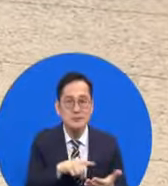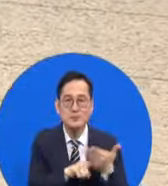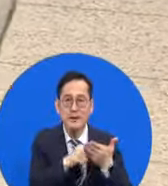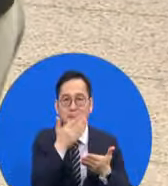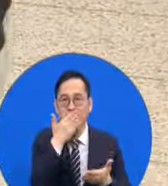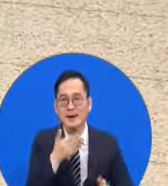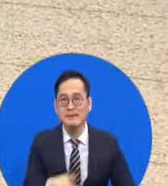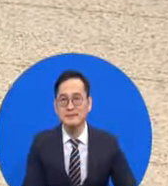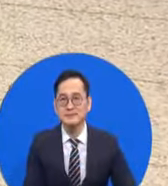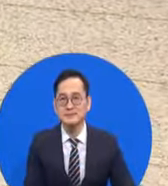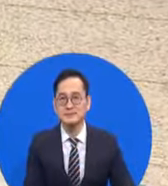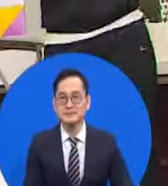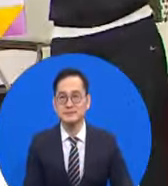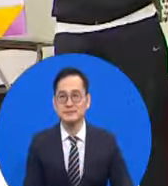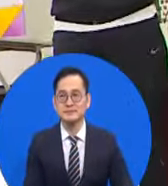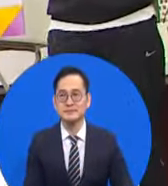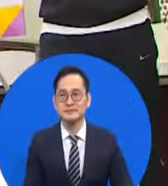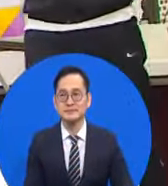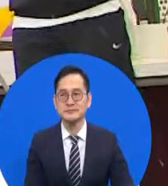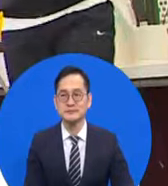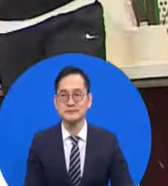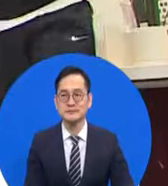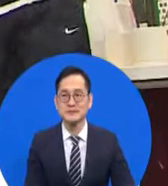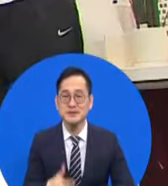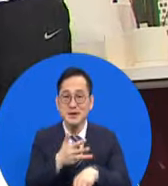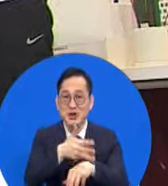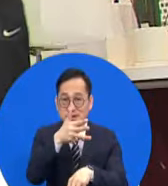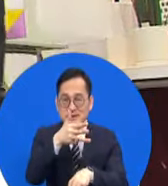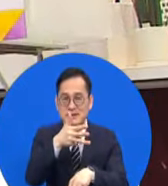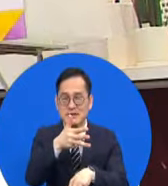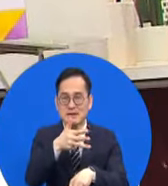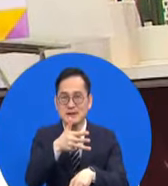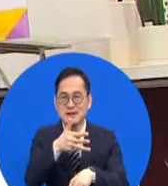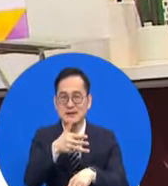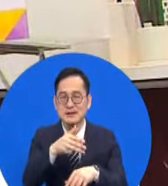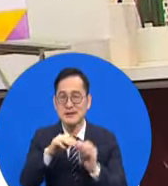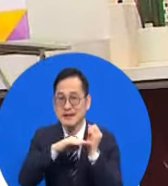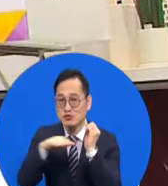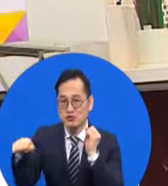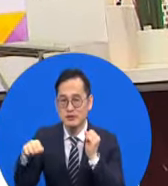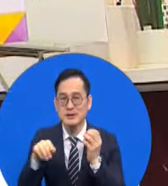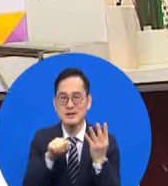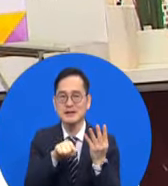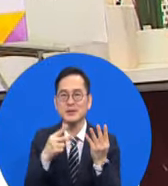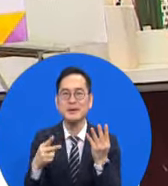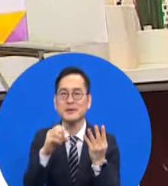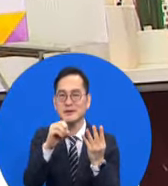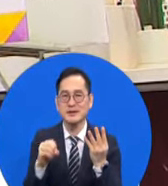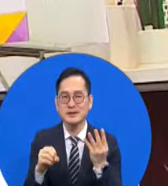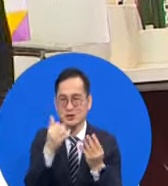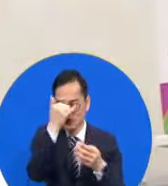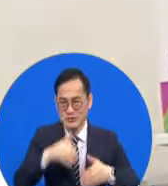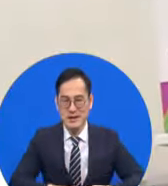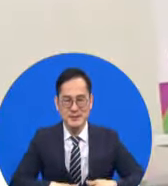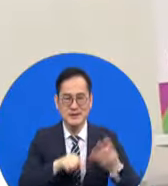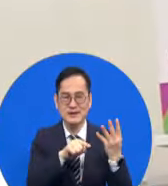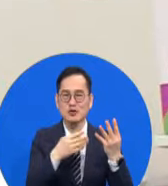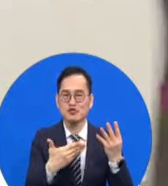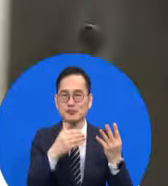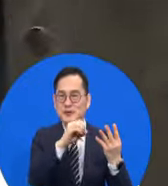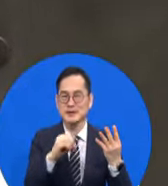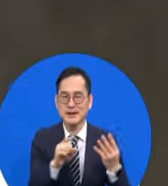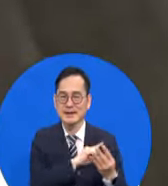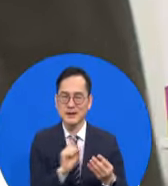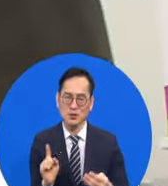있습니다. 8시 기준 전국 투표율은 4.2%를 기록하고 있는데요. 충남이 4.9%로